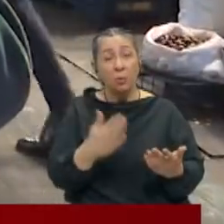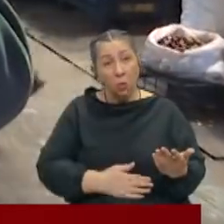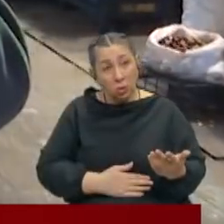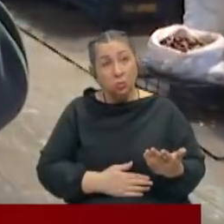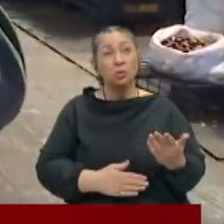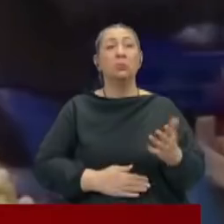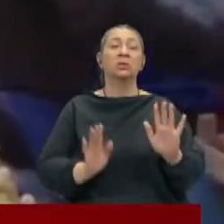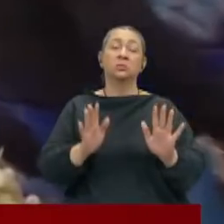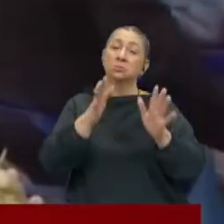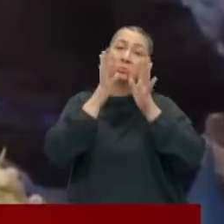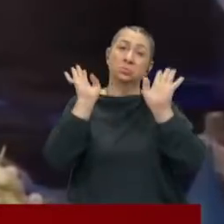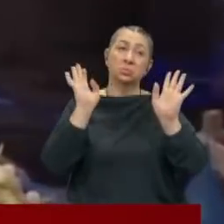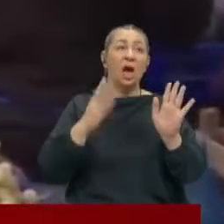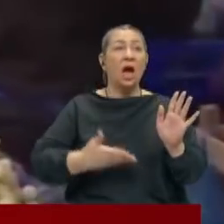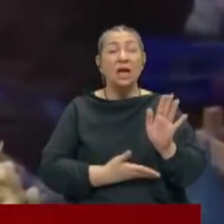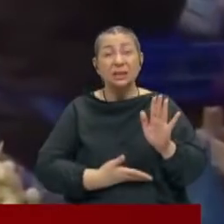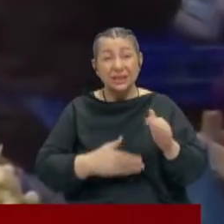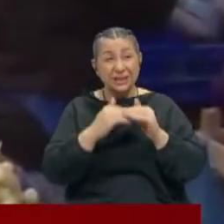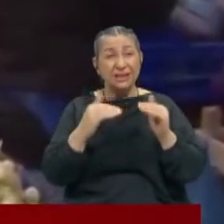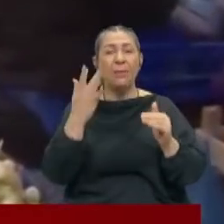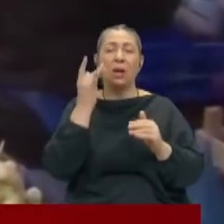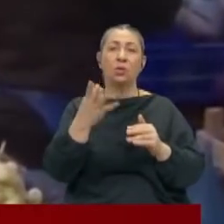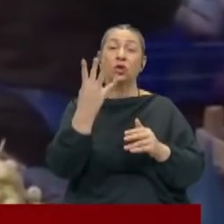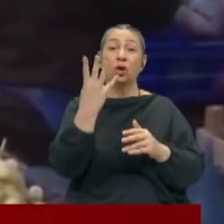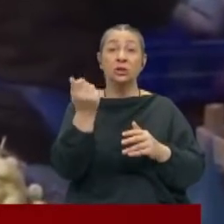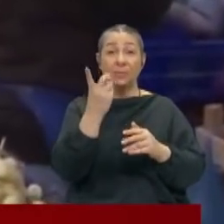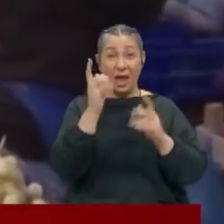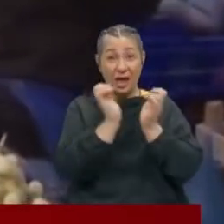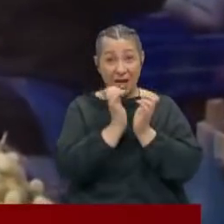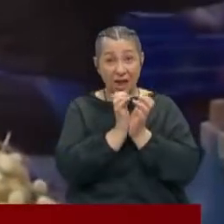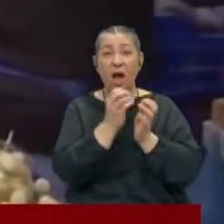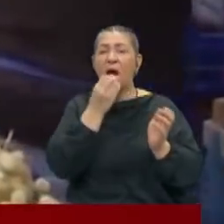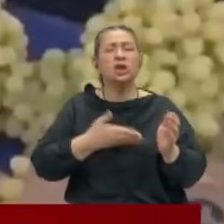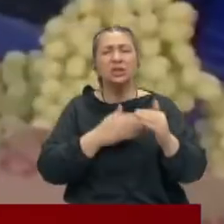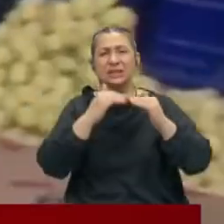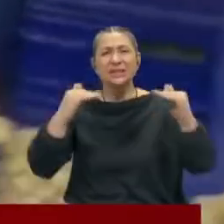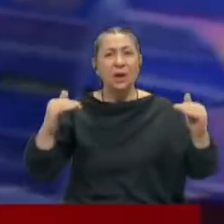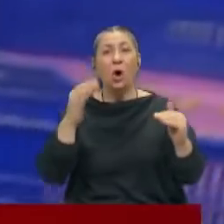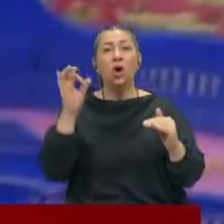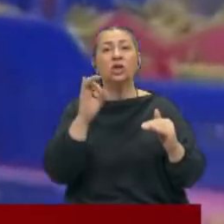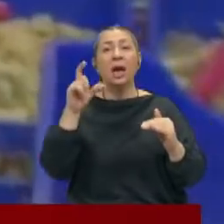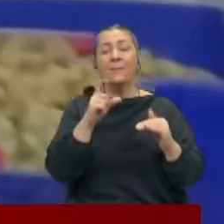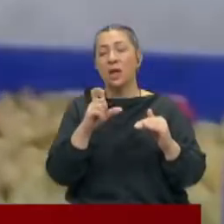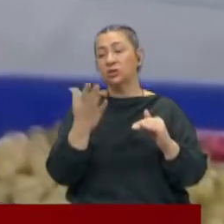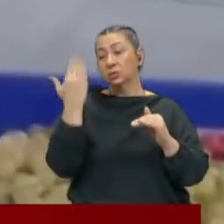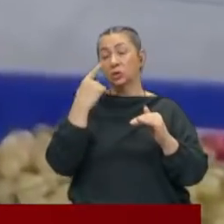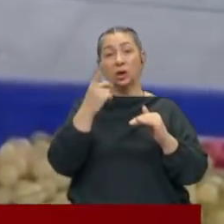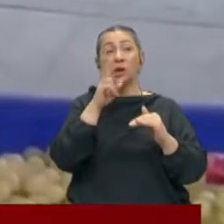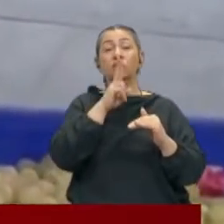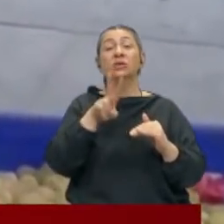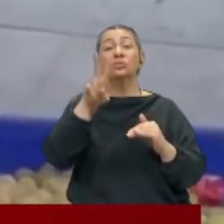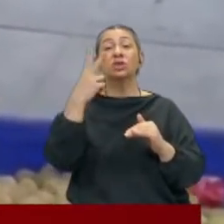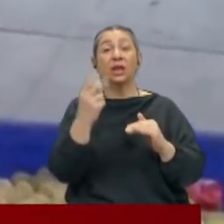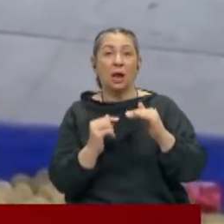doyarız ama doymayız. Açlık sınırı da belli oldu. 4 kişilik bir ailenin açlık sınırı Ocak ayında bir önceki aya göre